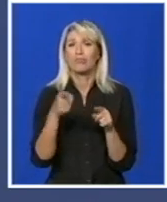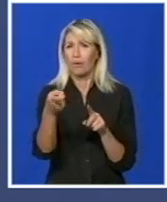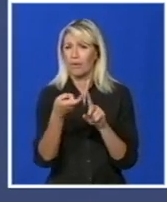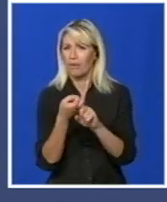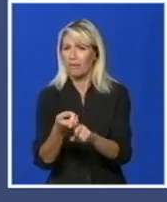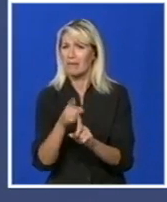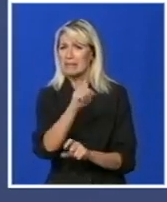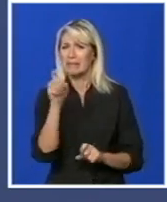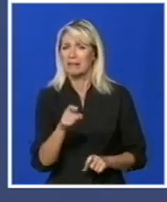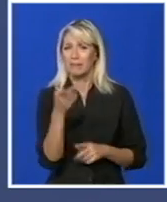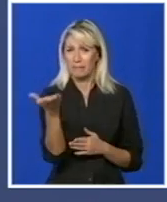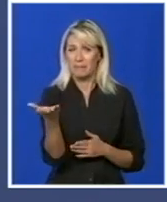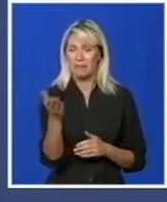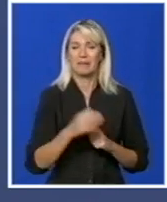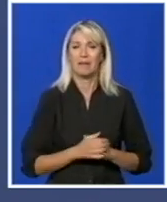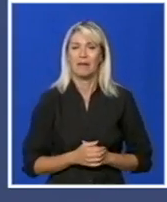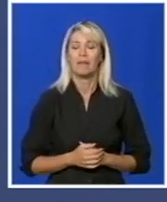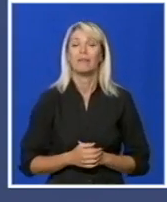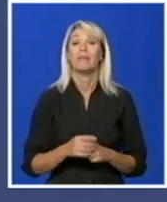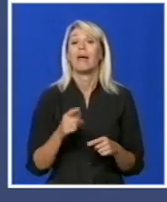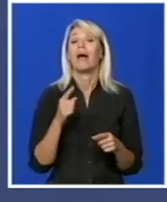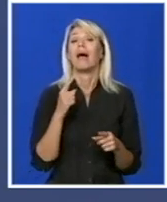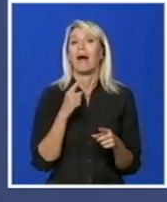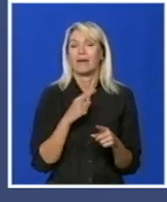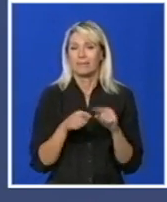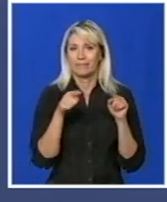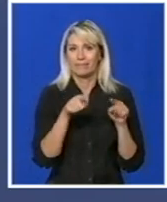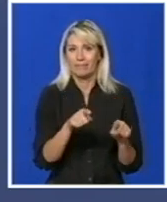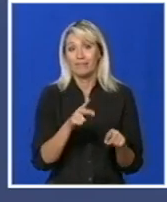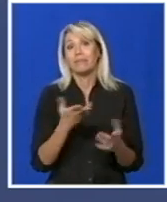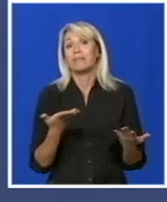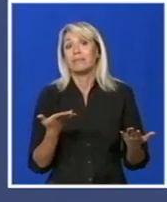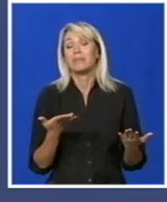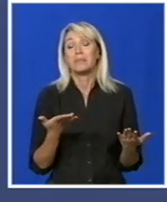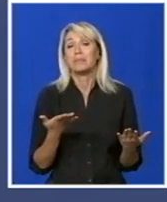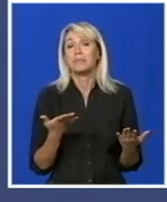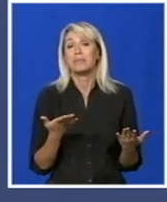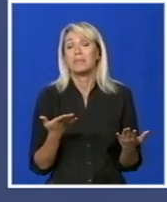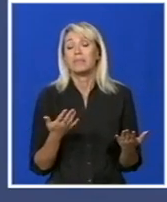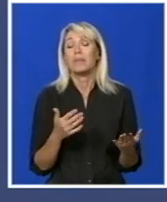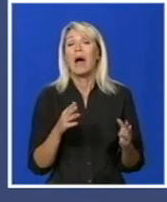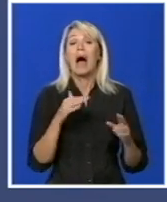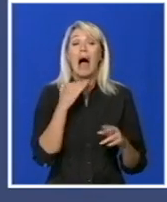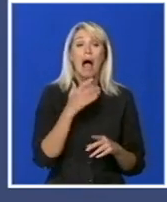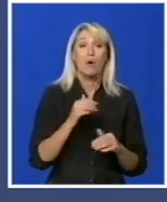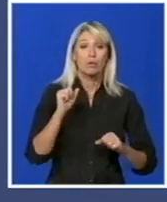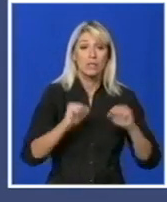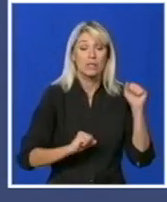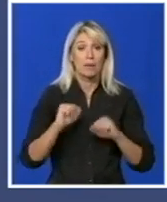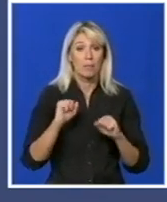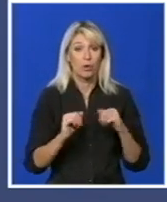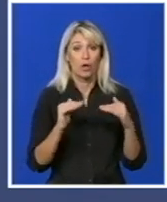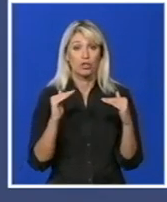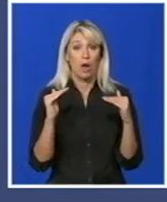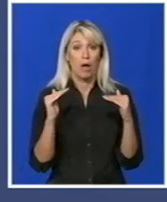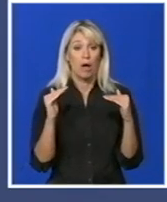pitanje, zbog toga što postoji mogućnost, ako se budemo ponašali u skladu sa ovim